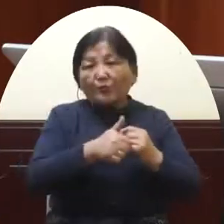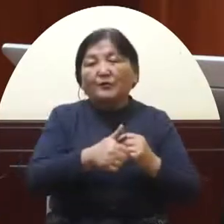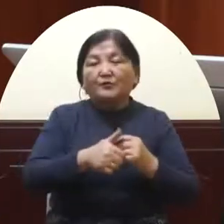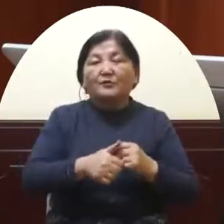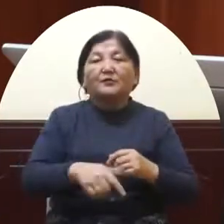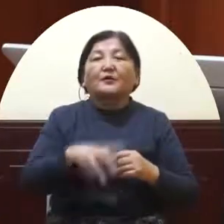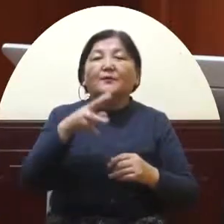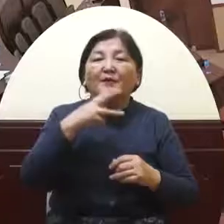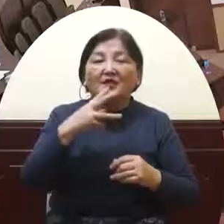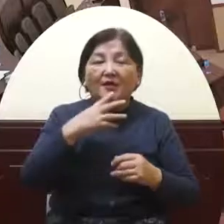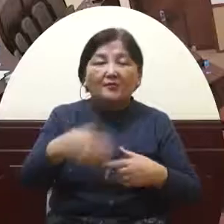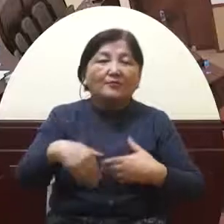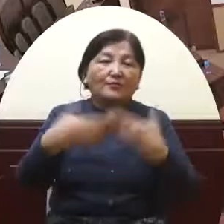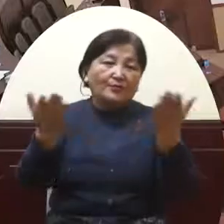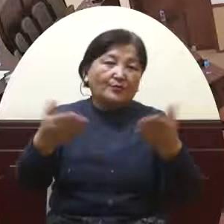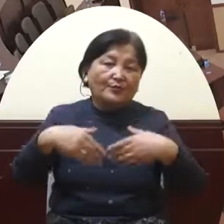мэднэ.